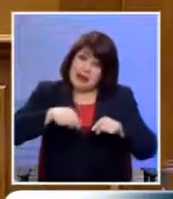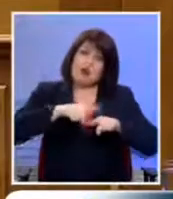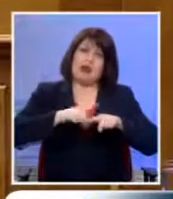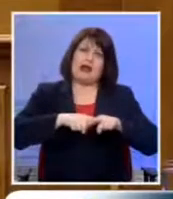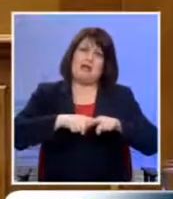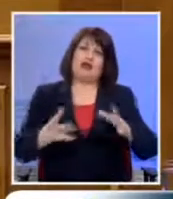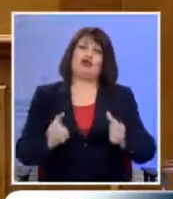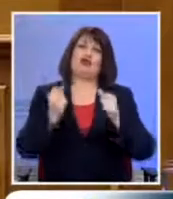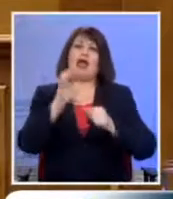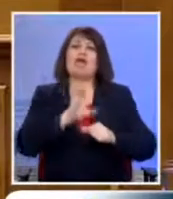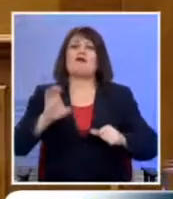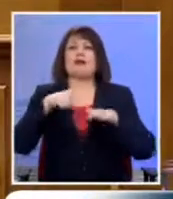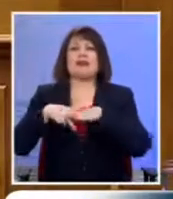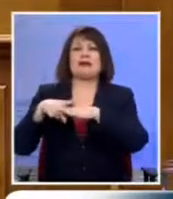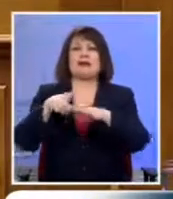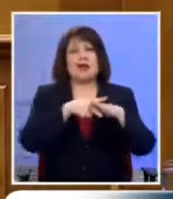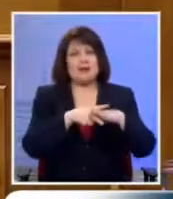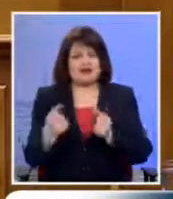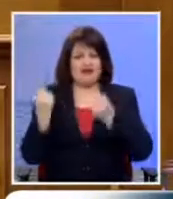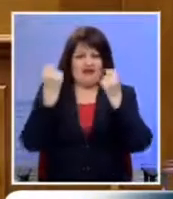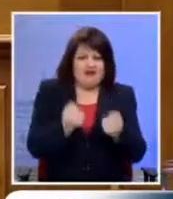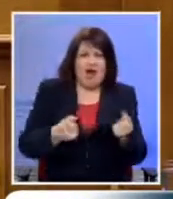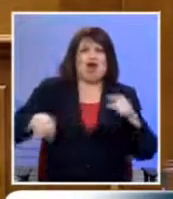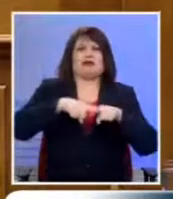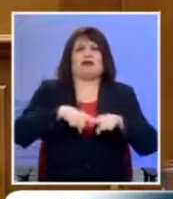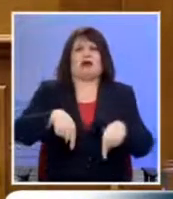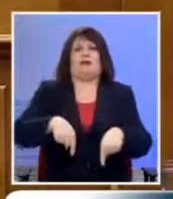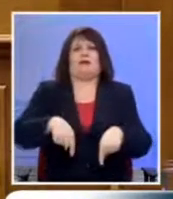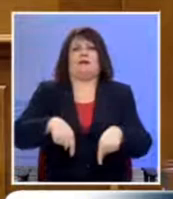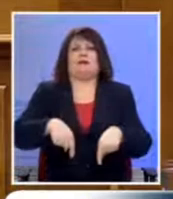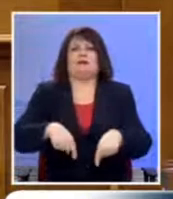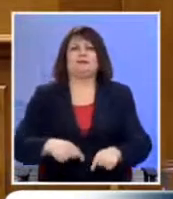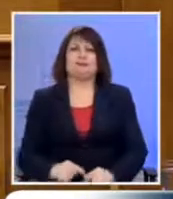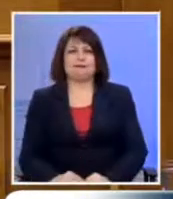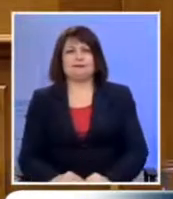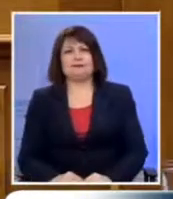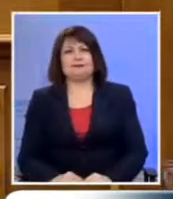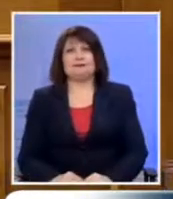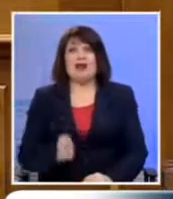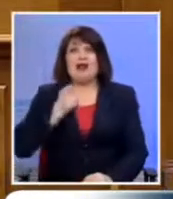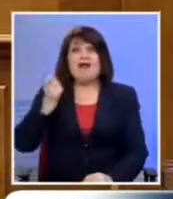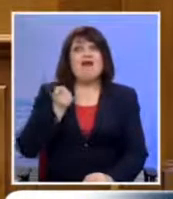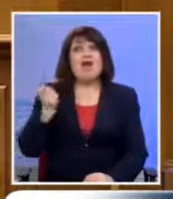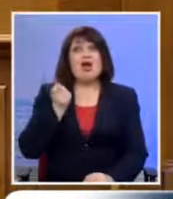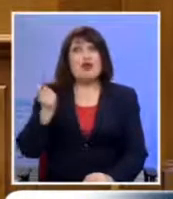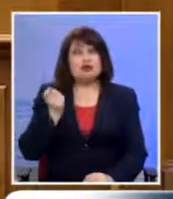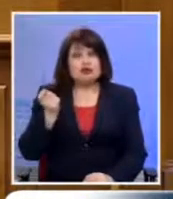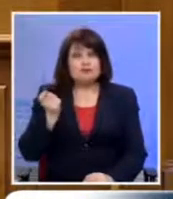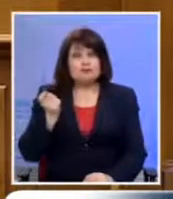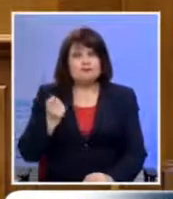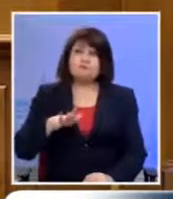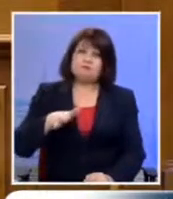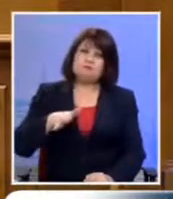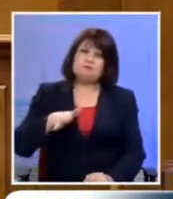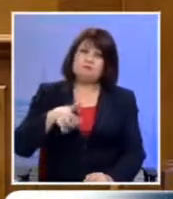διασωθούν οι ευρωπαϊκές τράπεζες και να φορτωθεί ο ελληνικός λαός ένα σημαντικό χρέος. Ένα χρέος το οποίο, εκτός των άλλων, μπορεί να αποδειχθεί